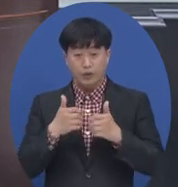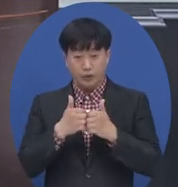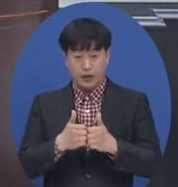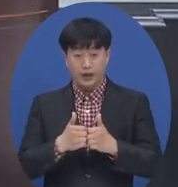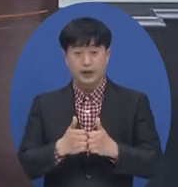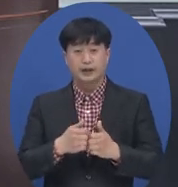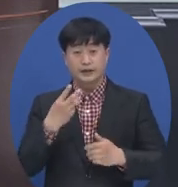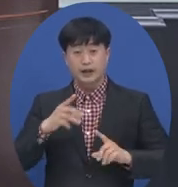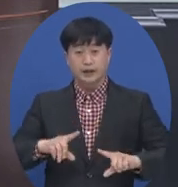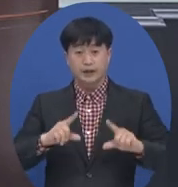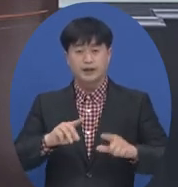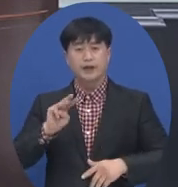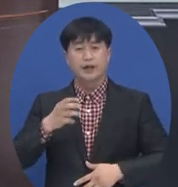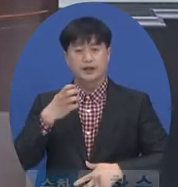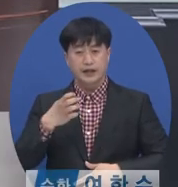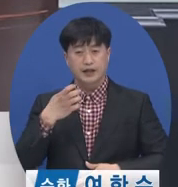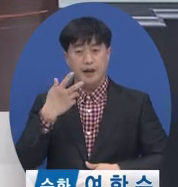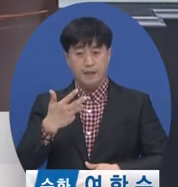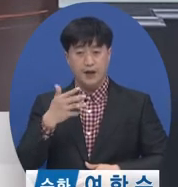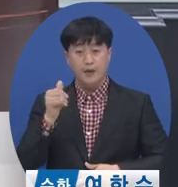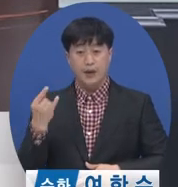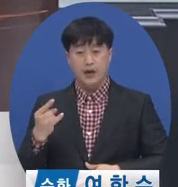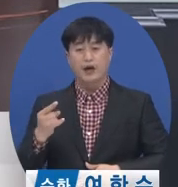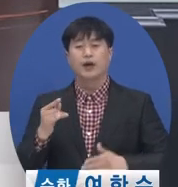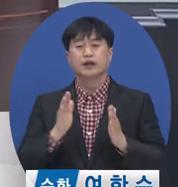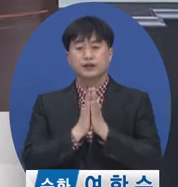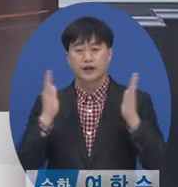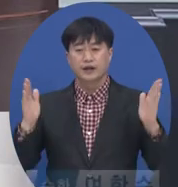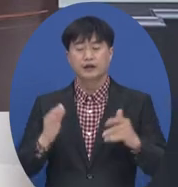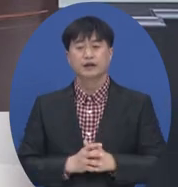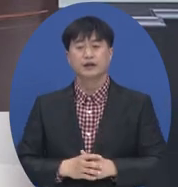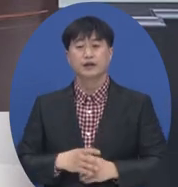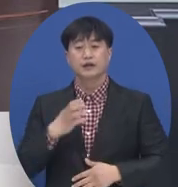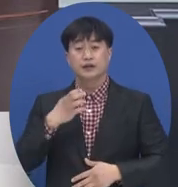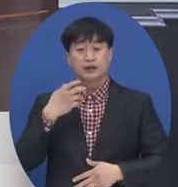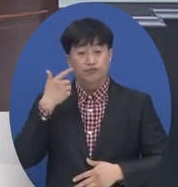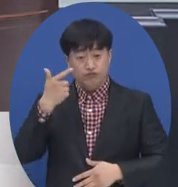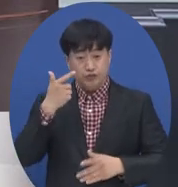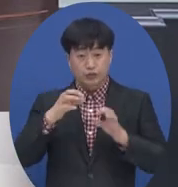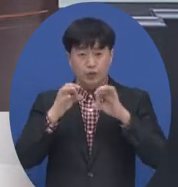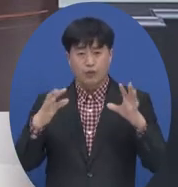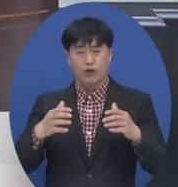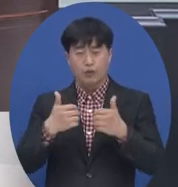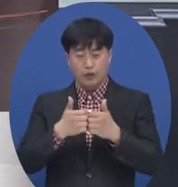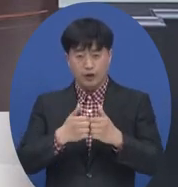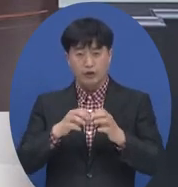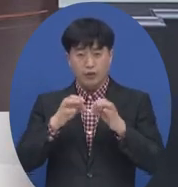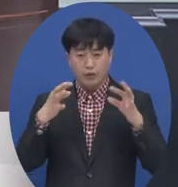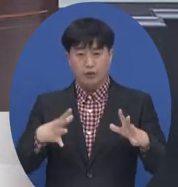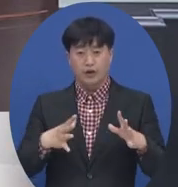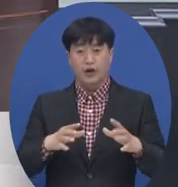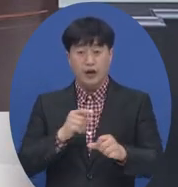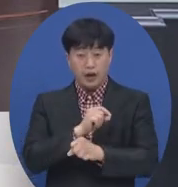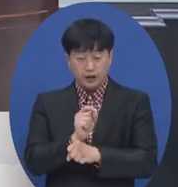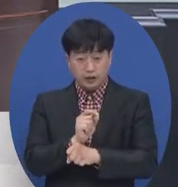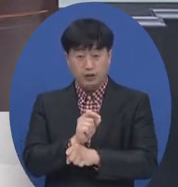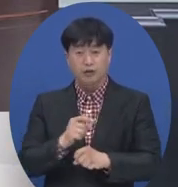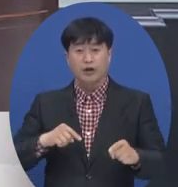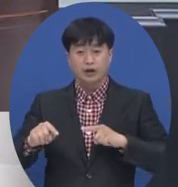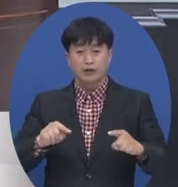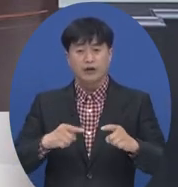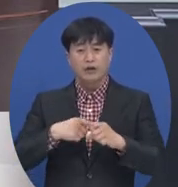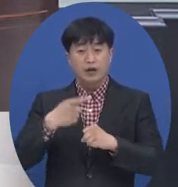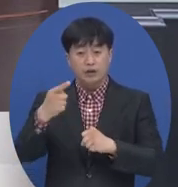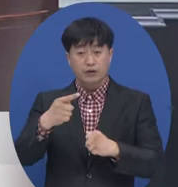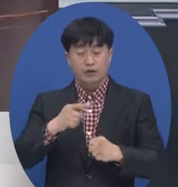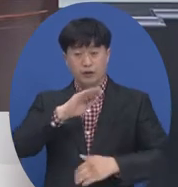경기도의회가 3일 제348회 정례회를 열었습니다. 46일간의 의사일정 동안 행정사무감사와 내년도